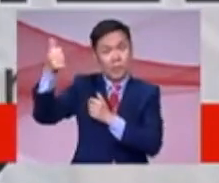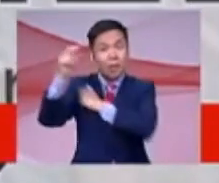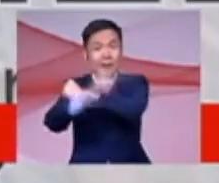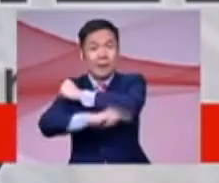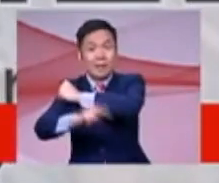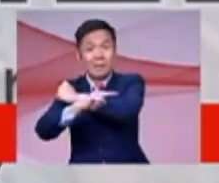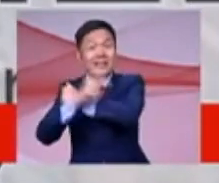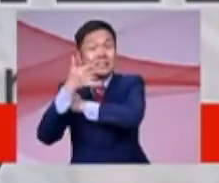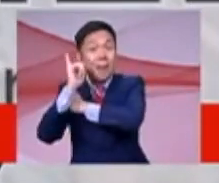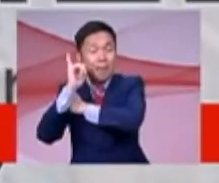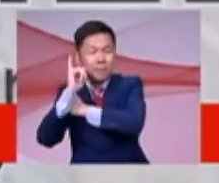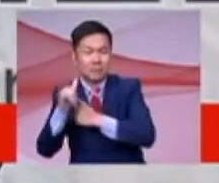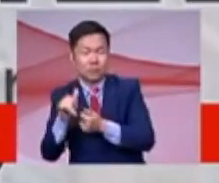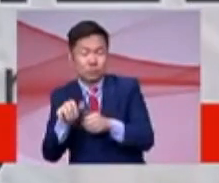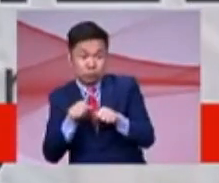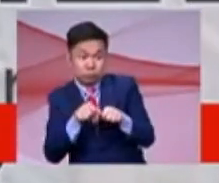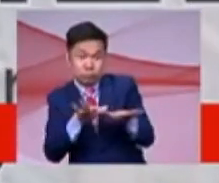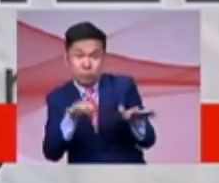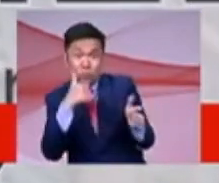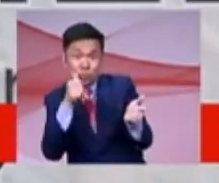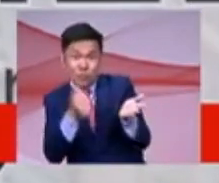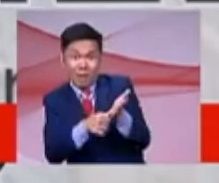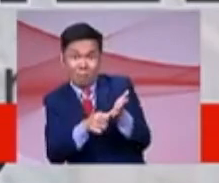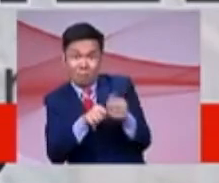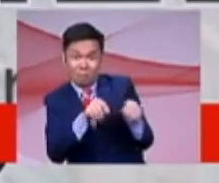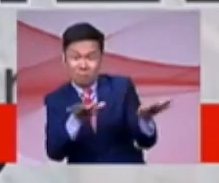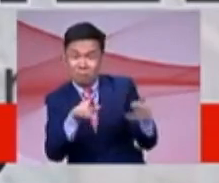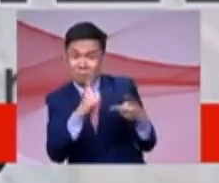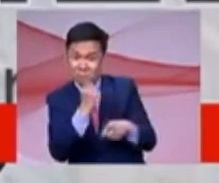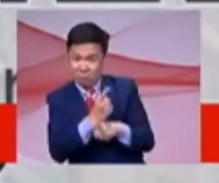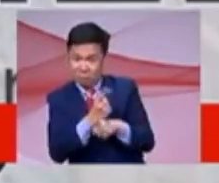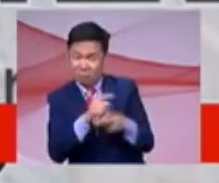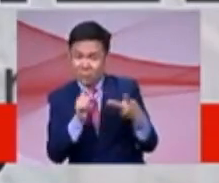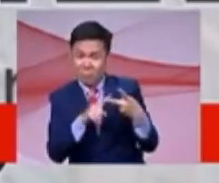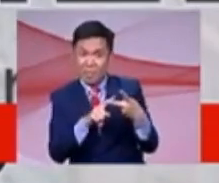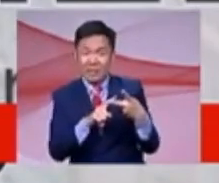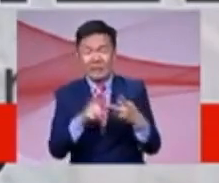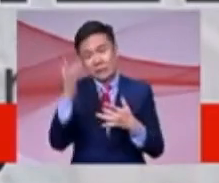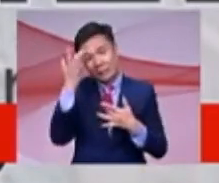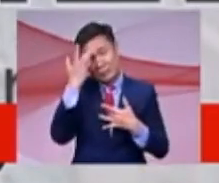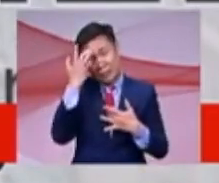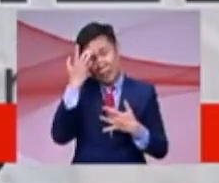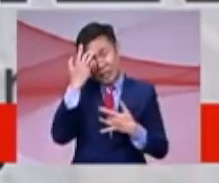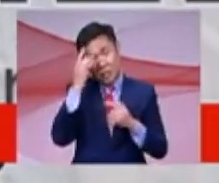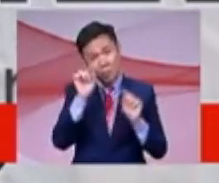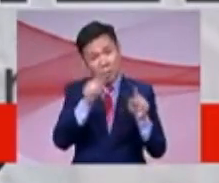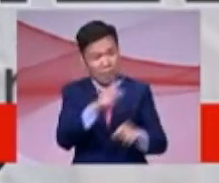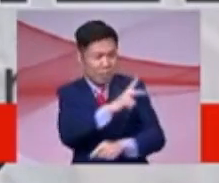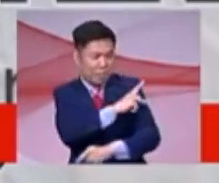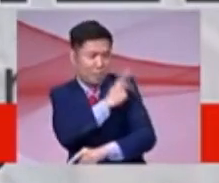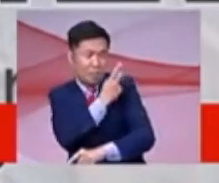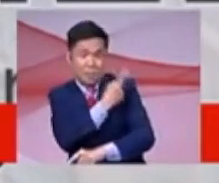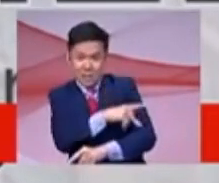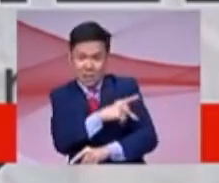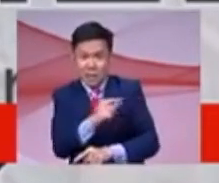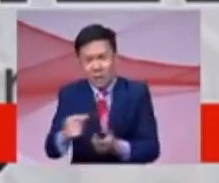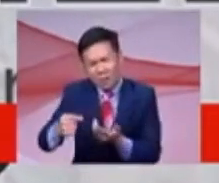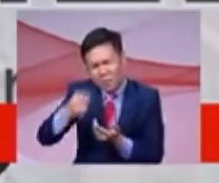tular semalam? Dan yang kedua, jika seorang itu ada gejala, mungkin dia boleh buat saringan di klinik ataupun di mana-mana?